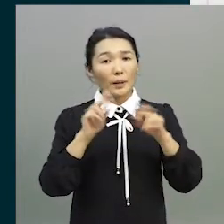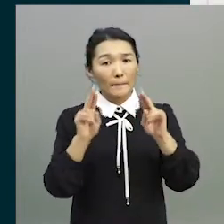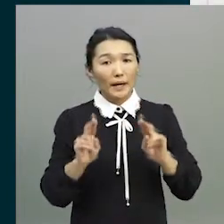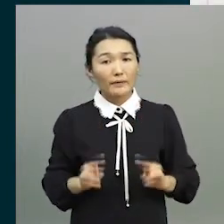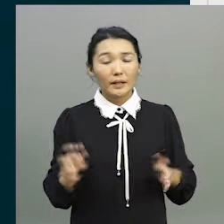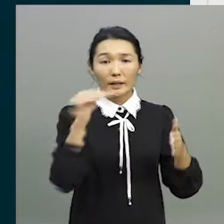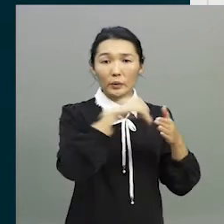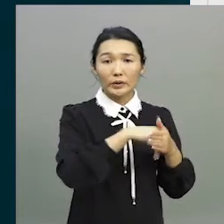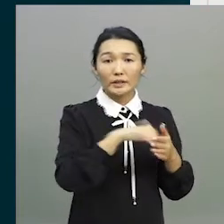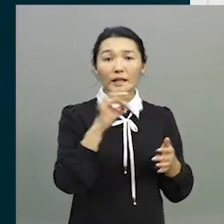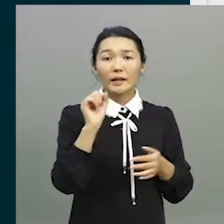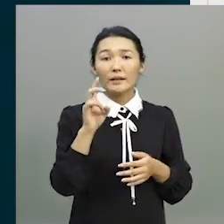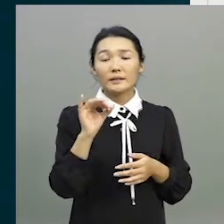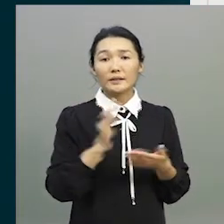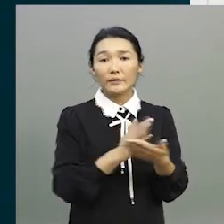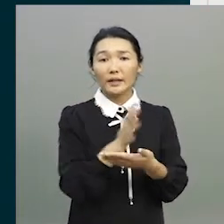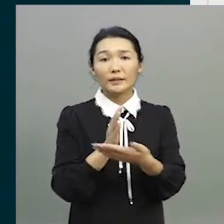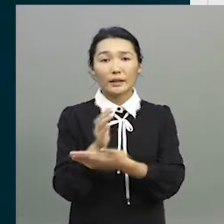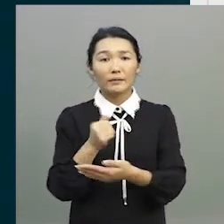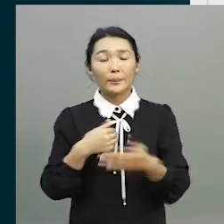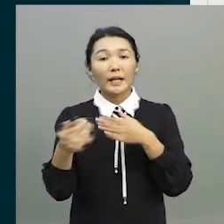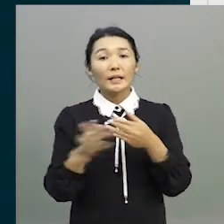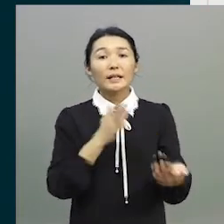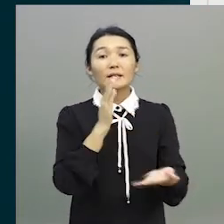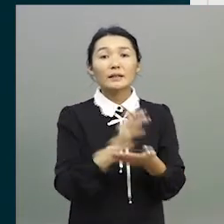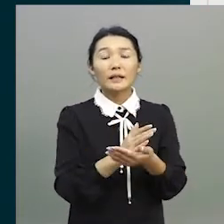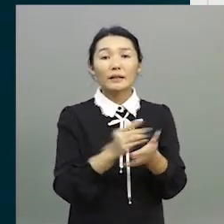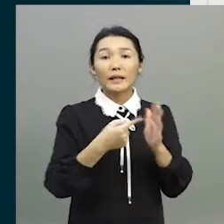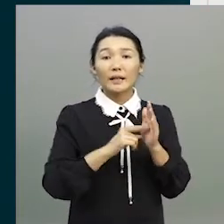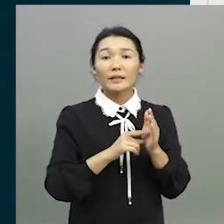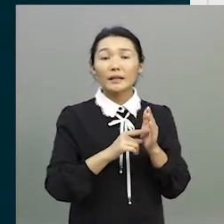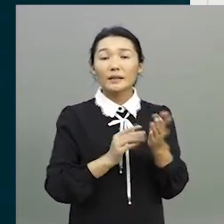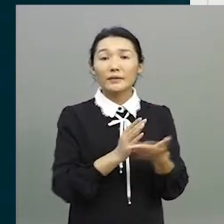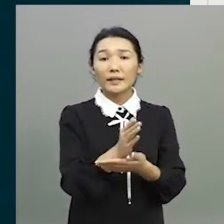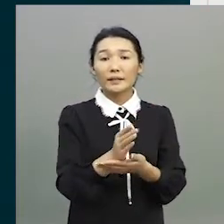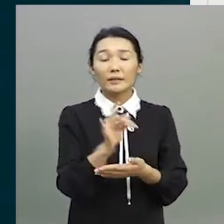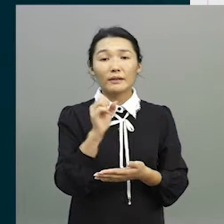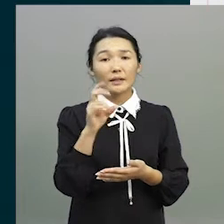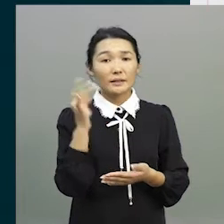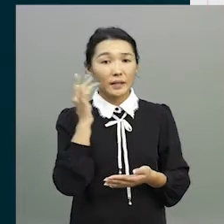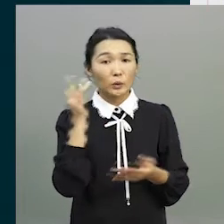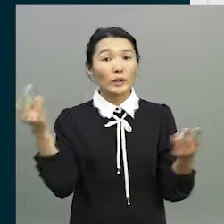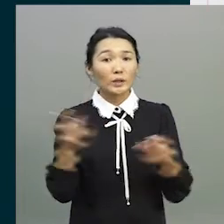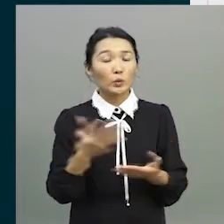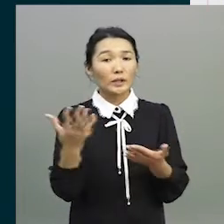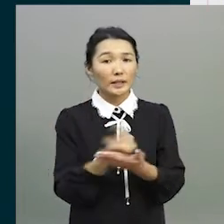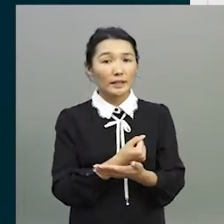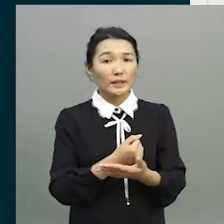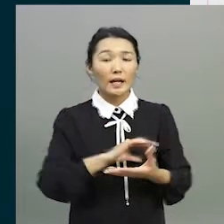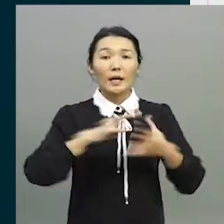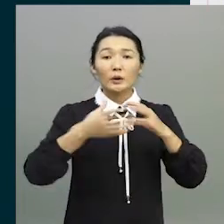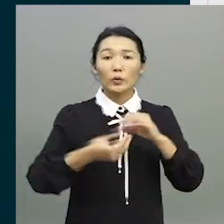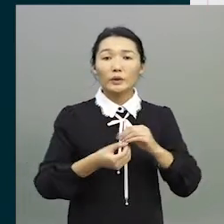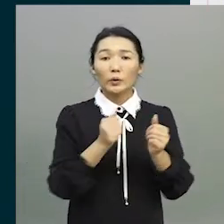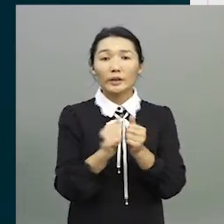к разности вектора если данные координаты векторов разность которых нужно найти то в итоге каждая